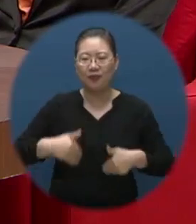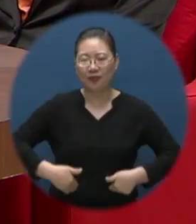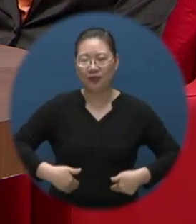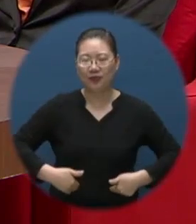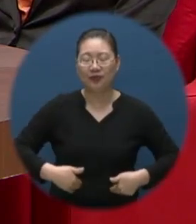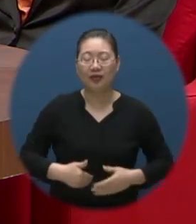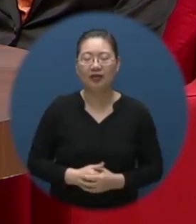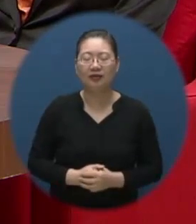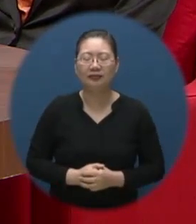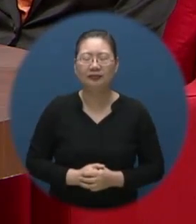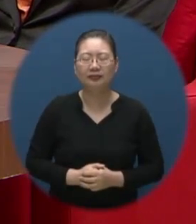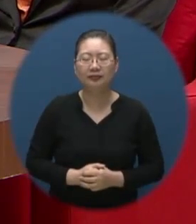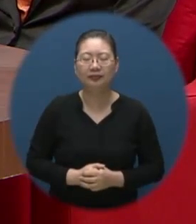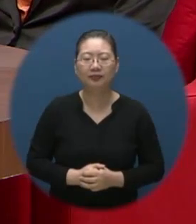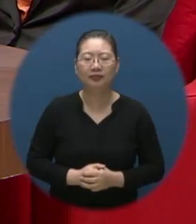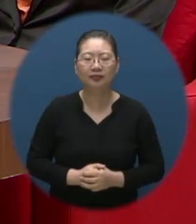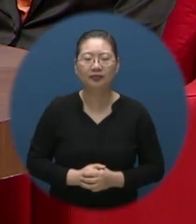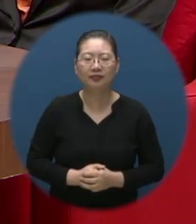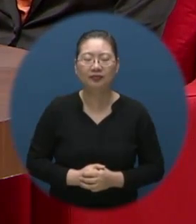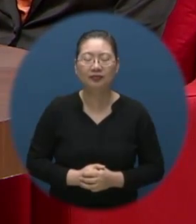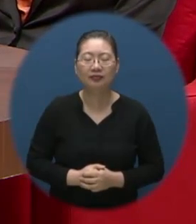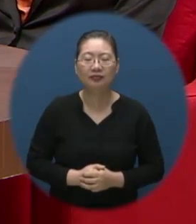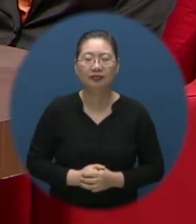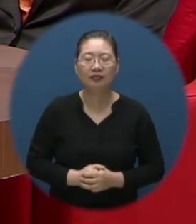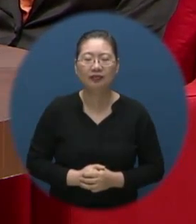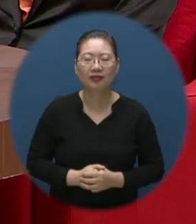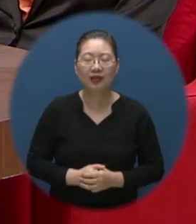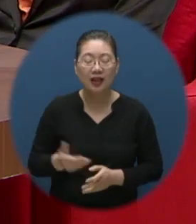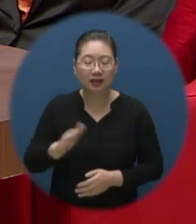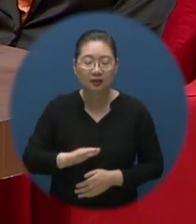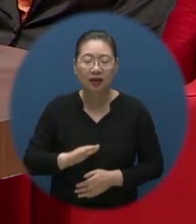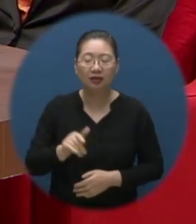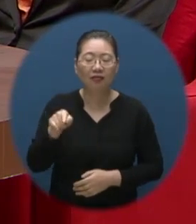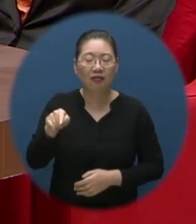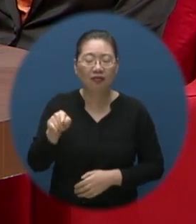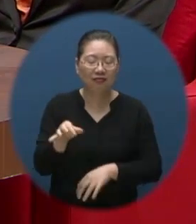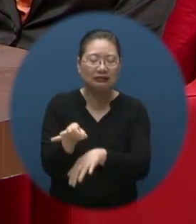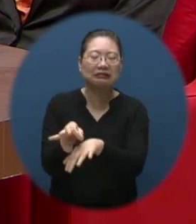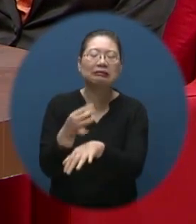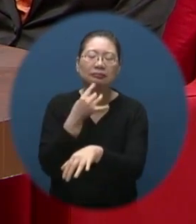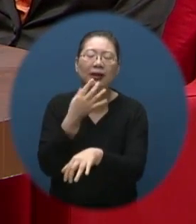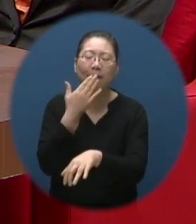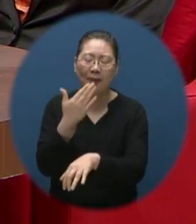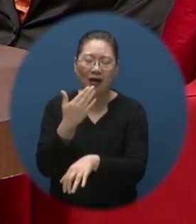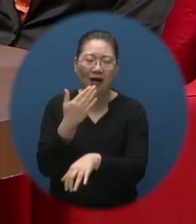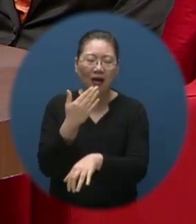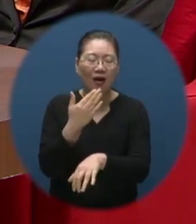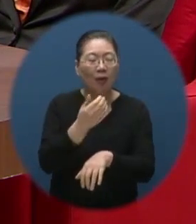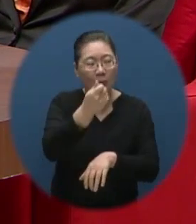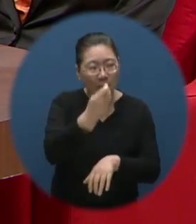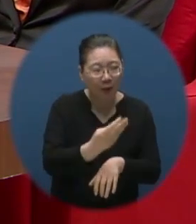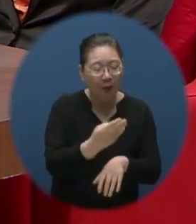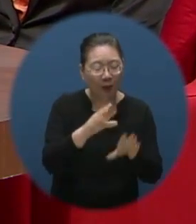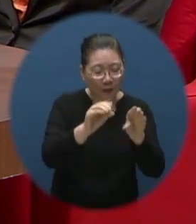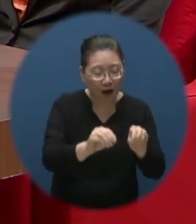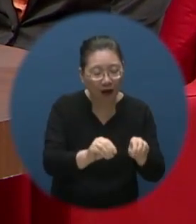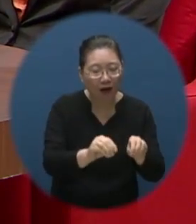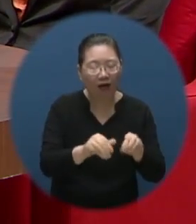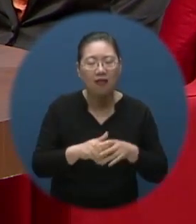되고요. 그런데 그 이란 그분은 침만 했어요. 침만으로? 예, 왜냐? 그냥 몇 번만에 났어요?